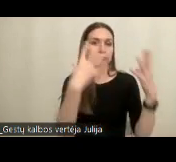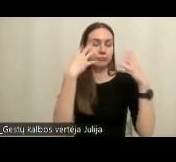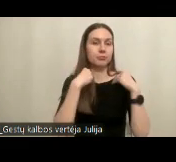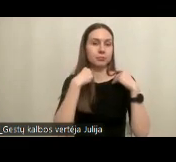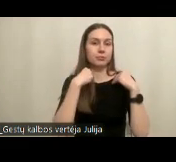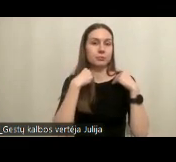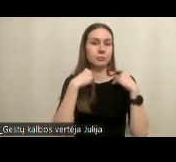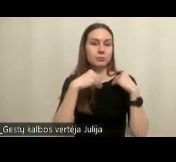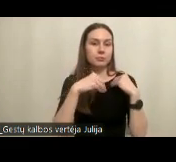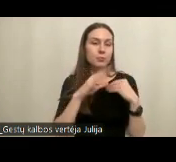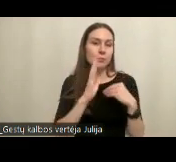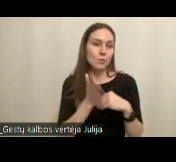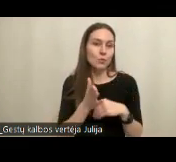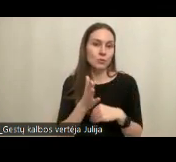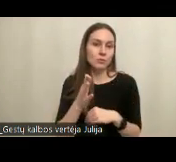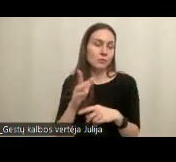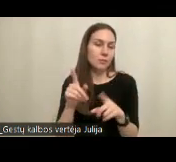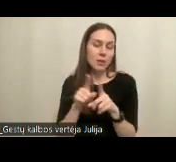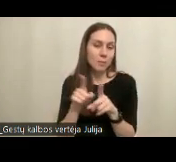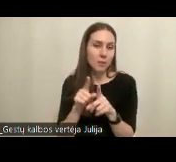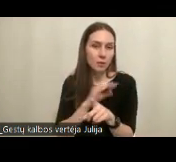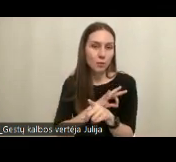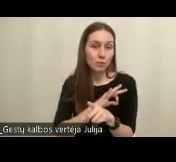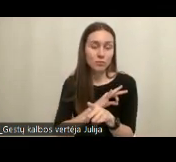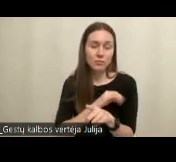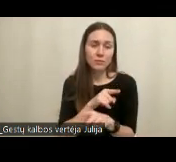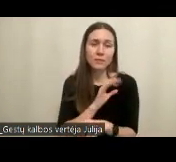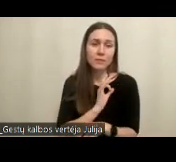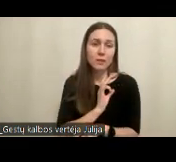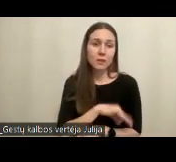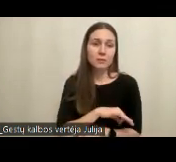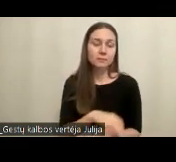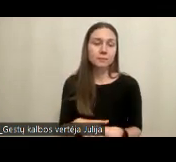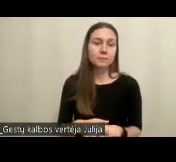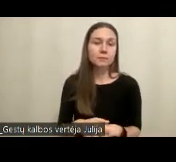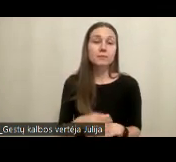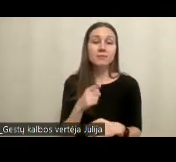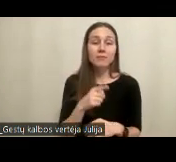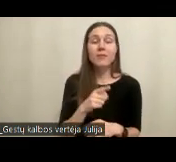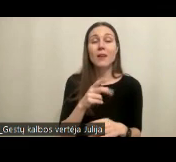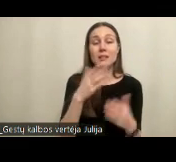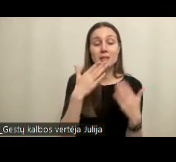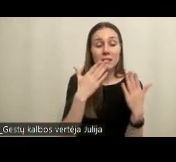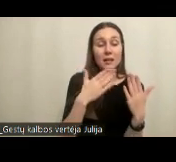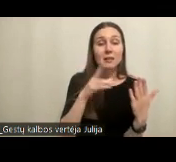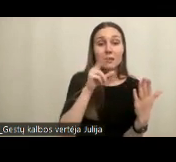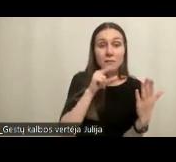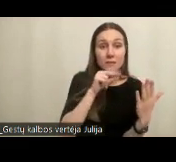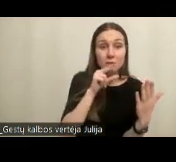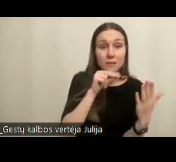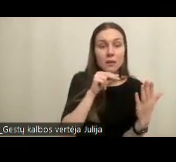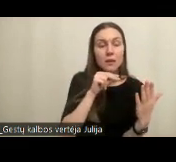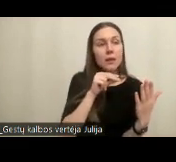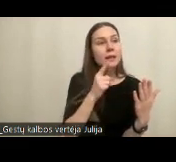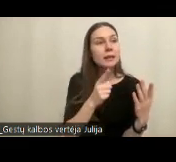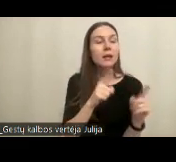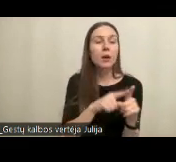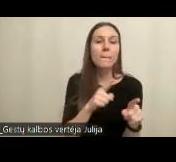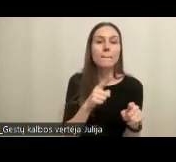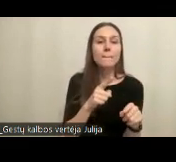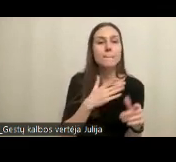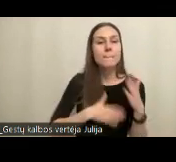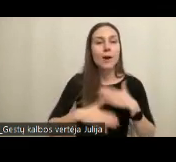kalbą. Ir jiems tai bus labai naudinga. Taigi, skaitimas garsiai nėra vien tik malonumas, nors tai